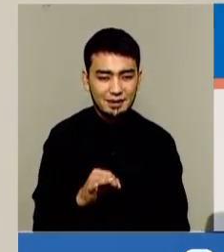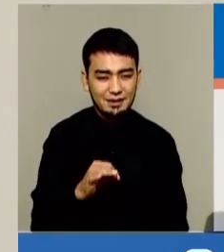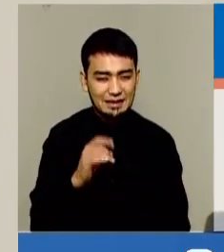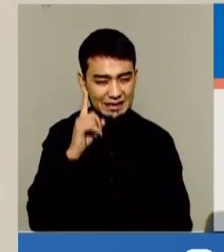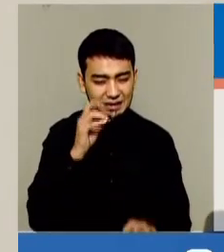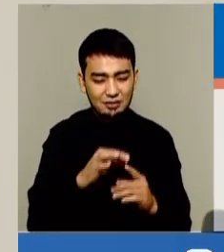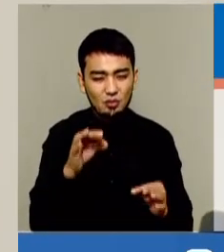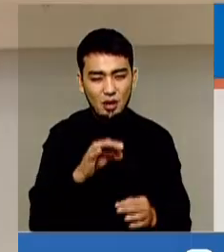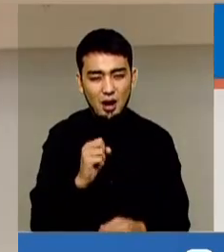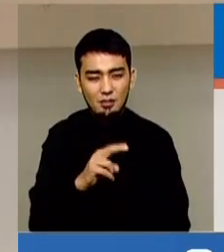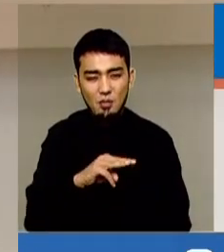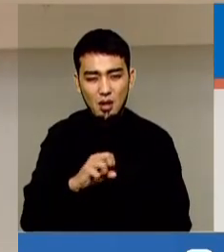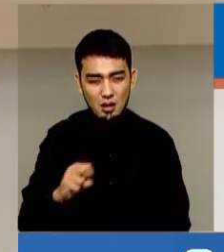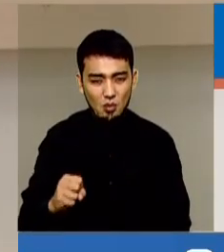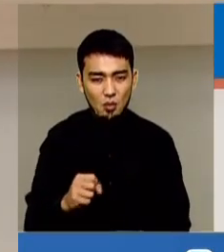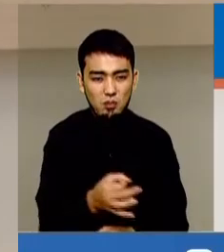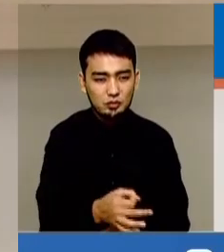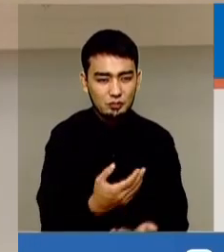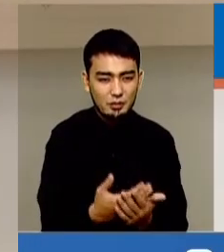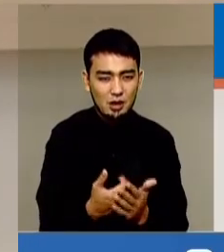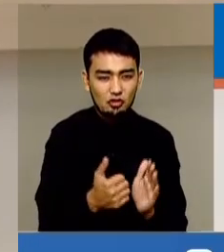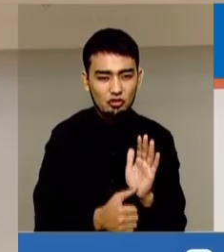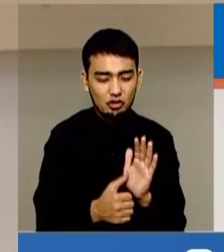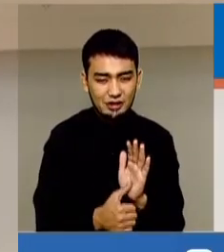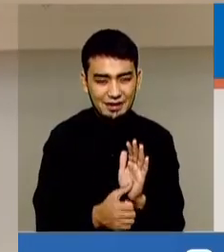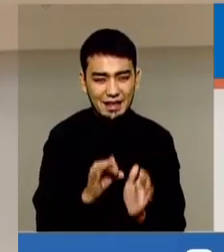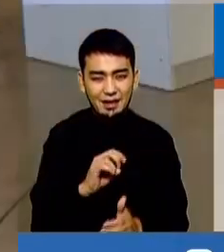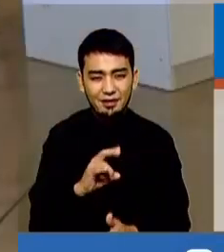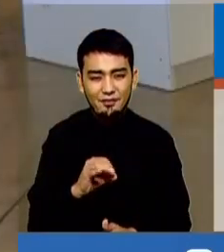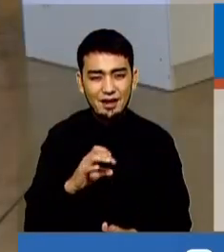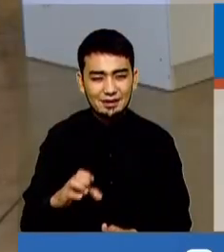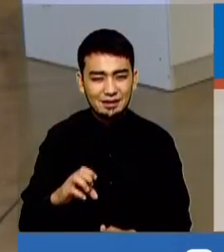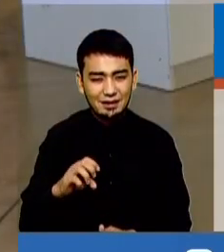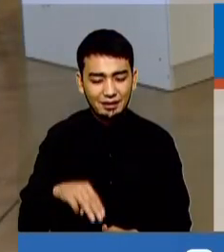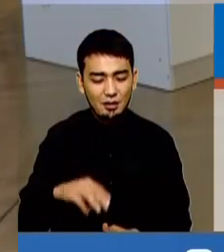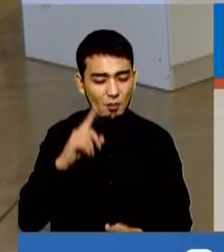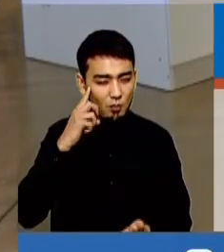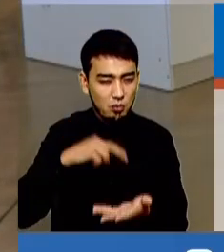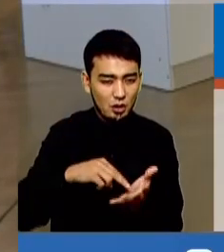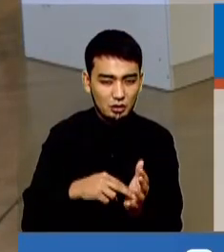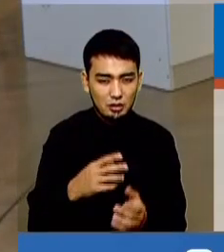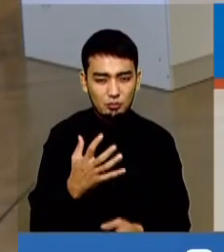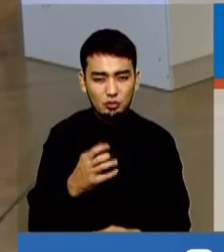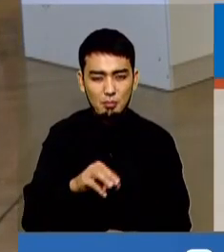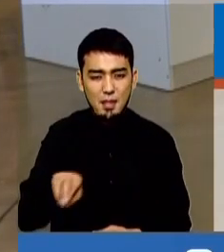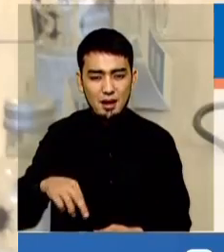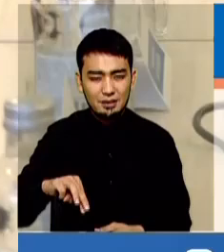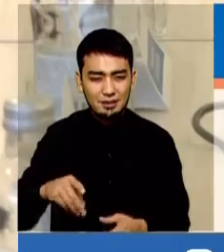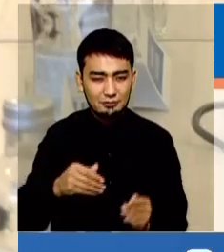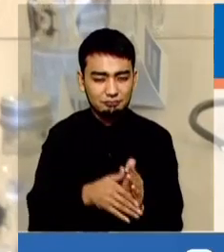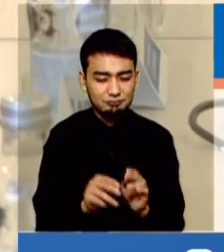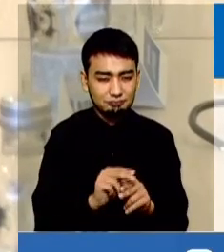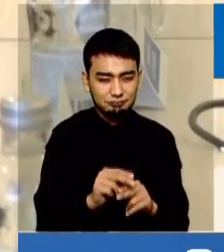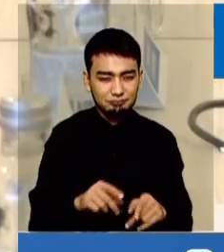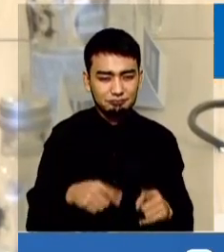отмечено, в Акмолинском регионе реализуют более 60 инвестпроектов почти на 500 миллиардов тенге. Зарина